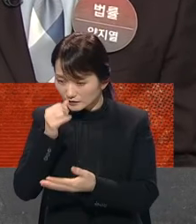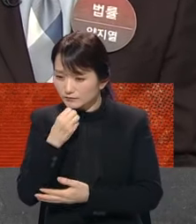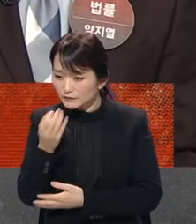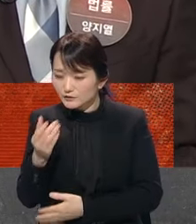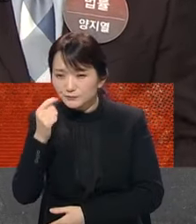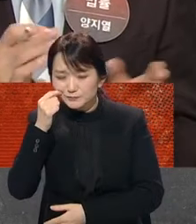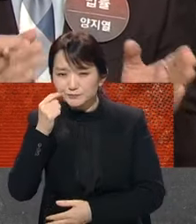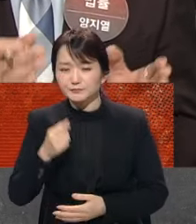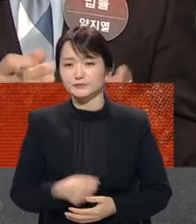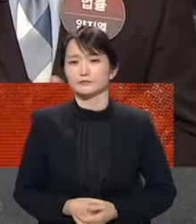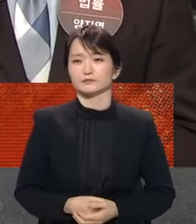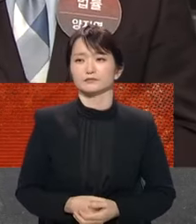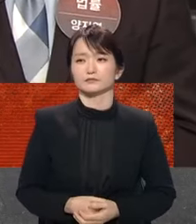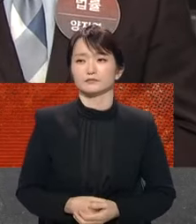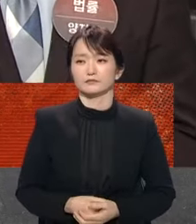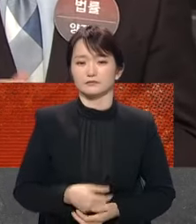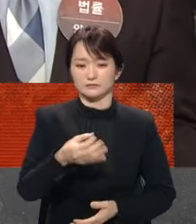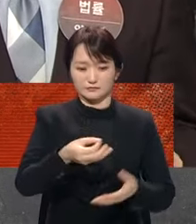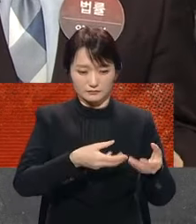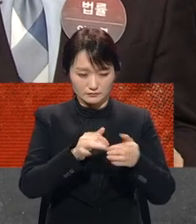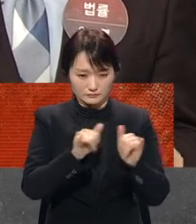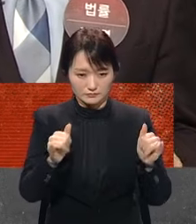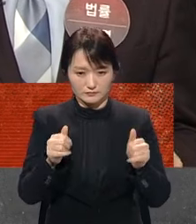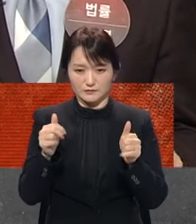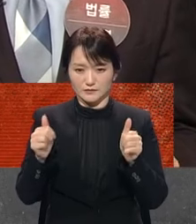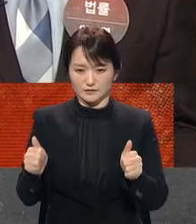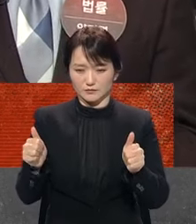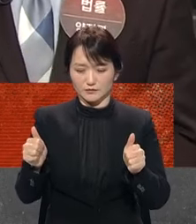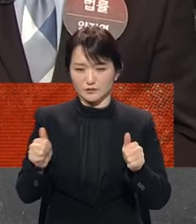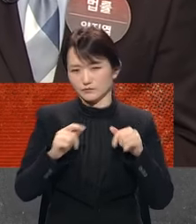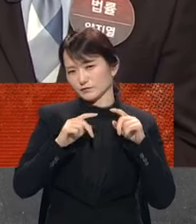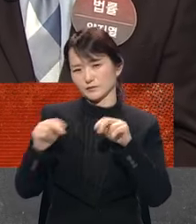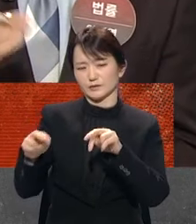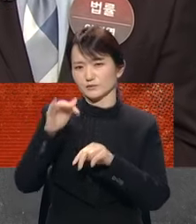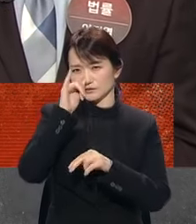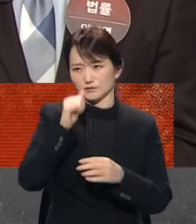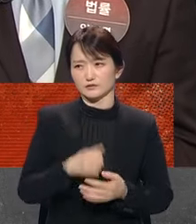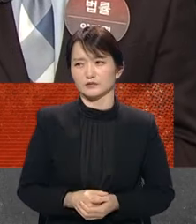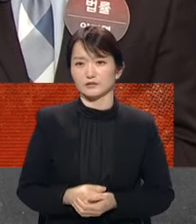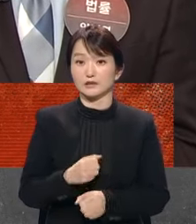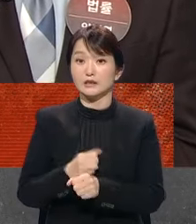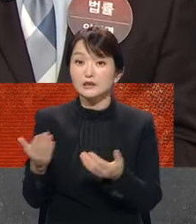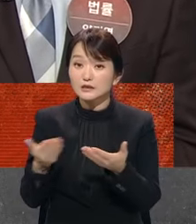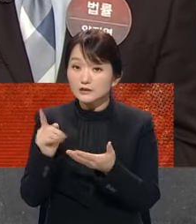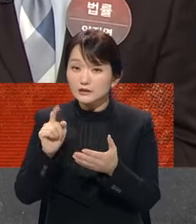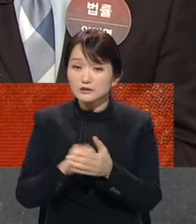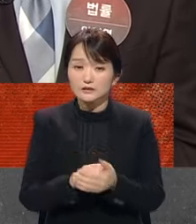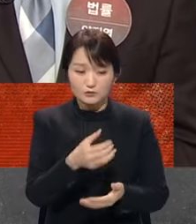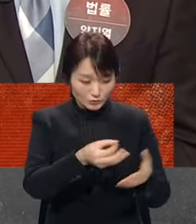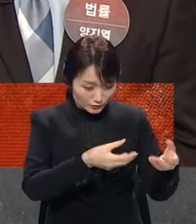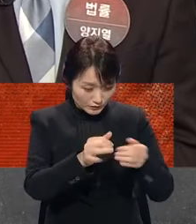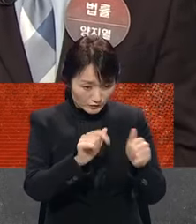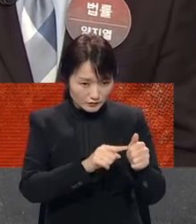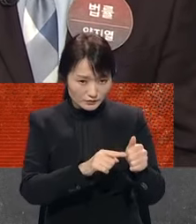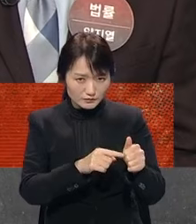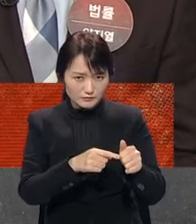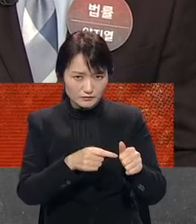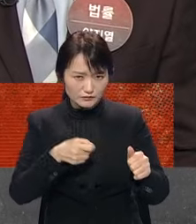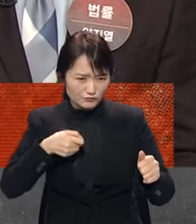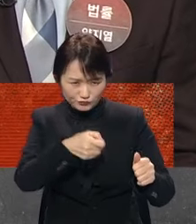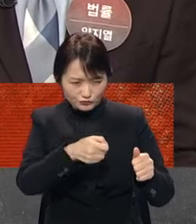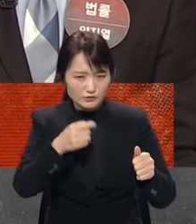했었는데 이 사채업자라는 사람이랑 법정 다툼을 벌이고 있었답니다. 그런데 그 할 일이라는 게 결국 그 사채업자를 해칠